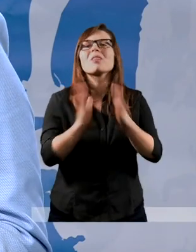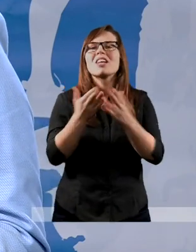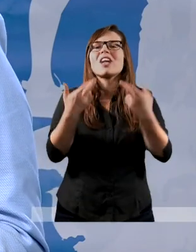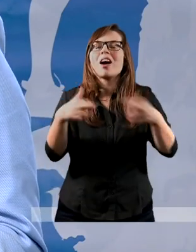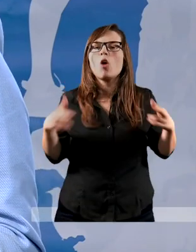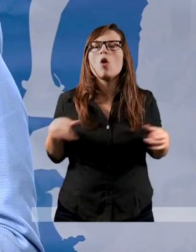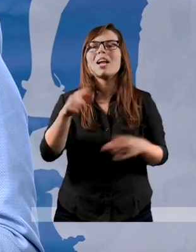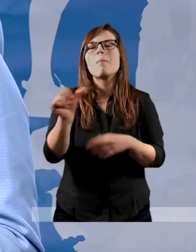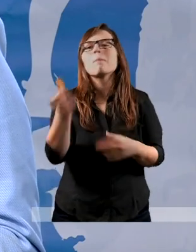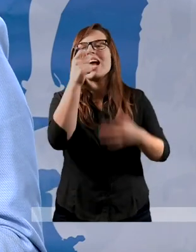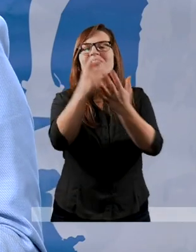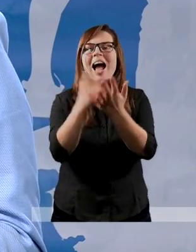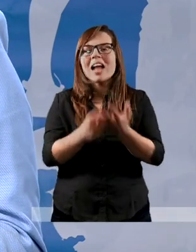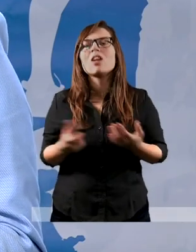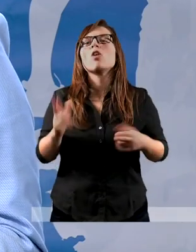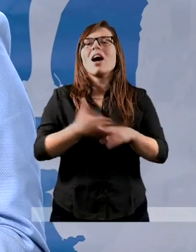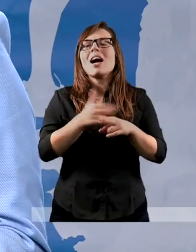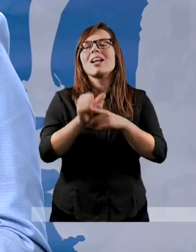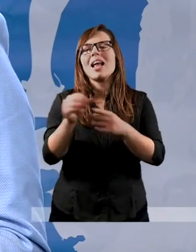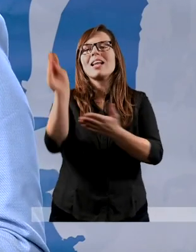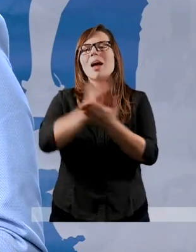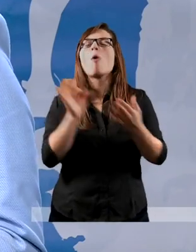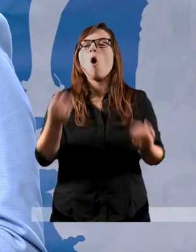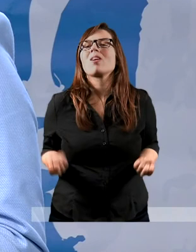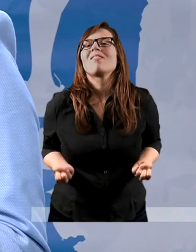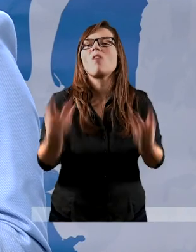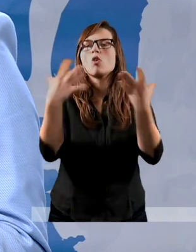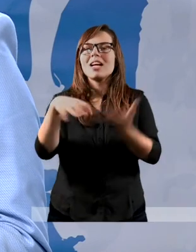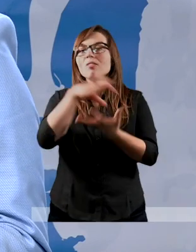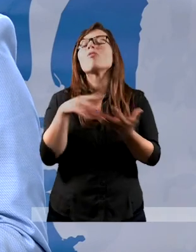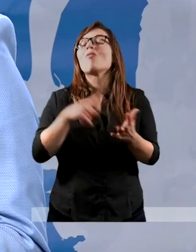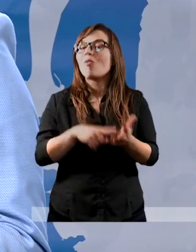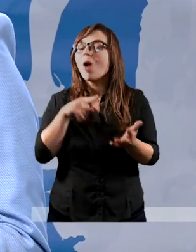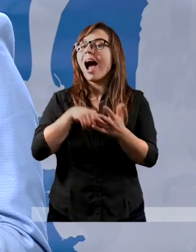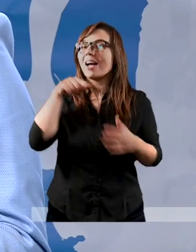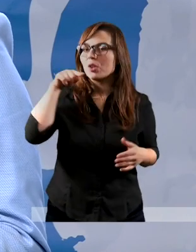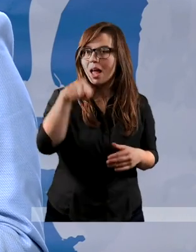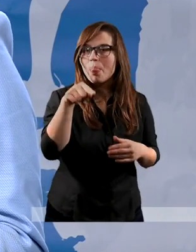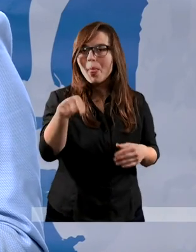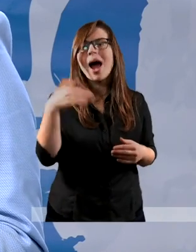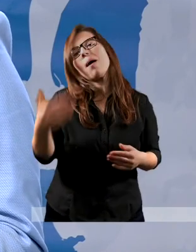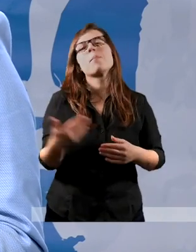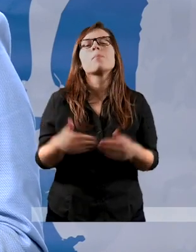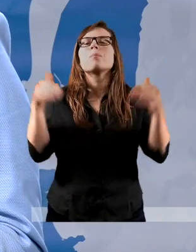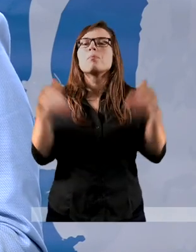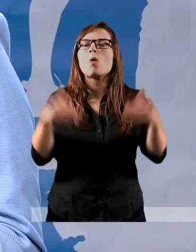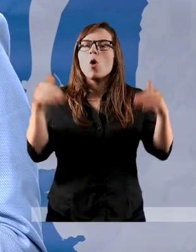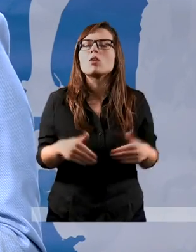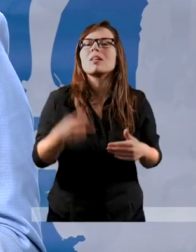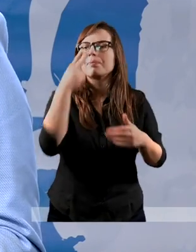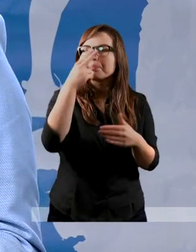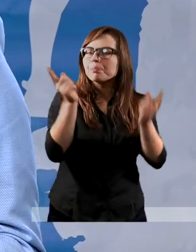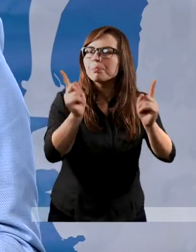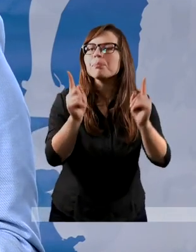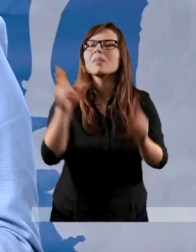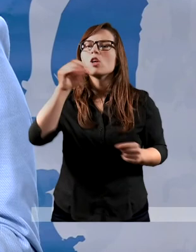do Księgi Rodzaju i pierwszych wersetów, kiedy jest opisane stworzenie świata, to właśnie tam można zauważyć, że